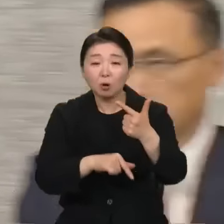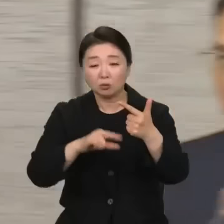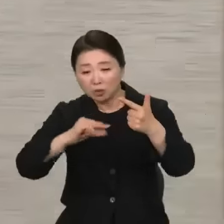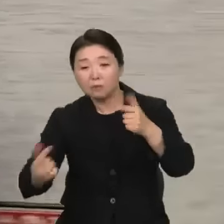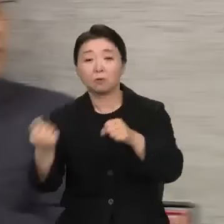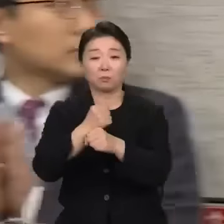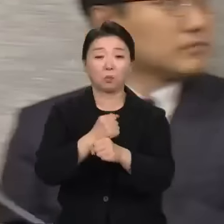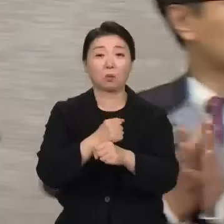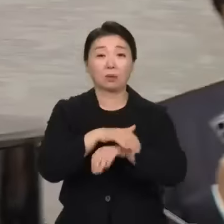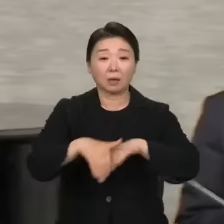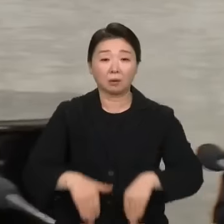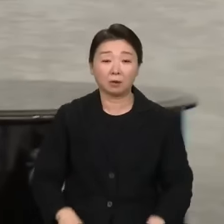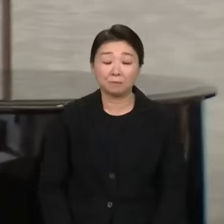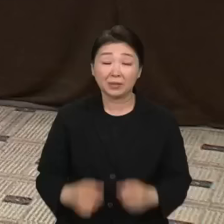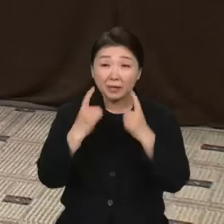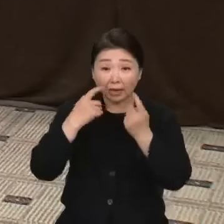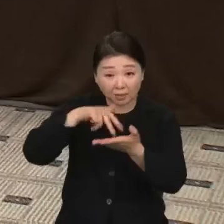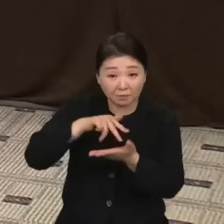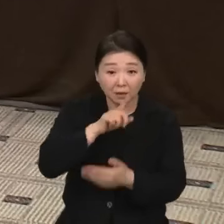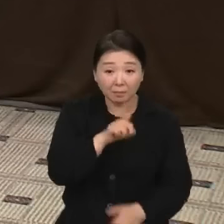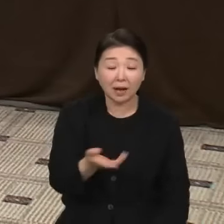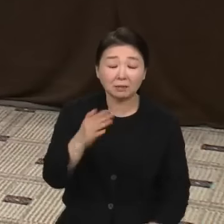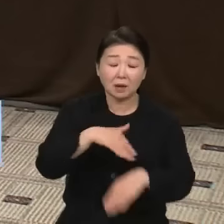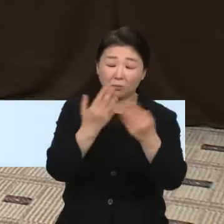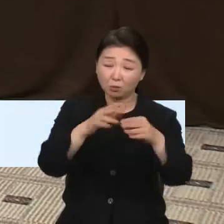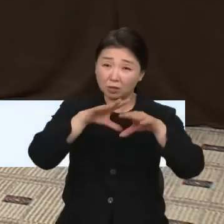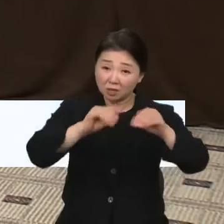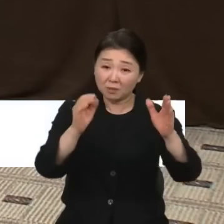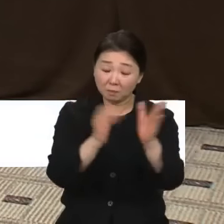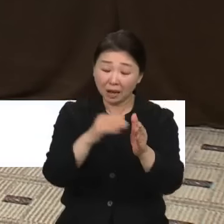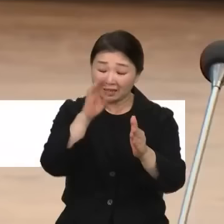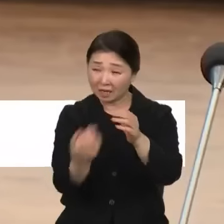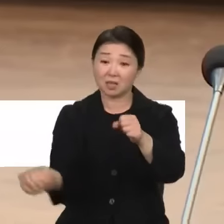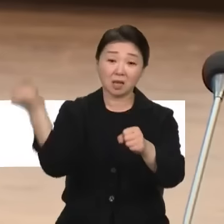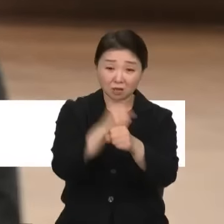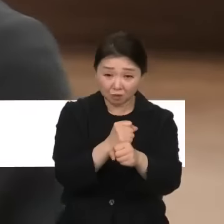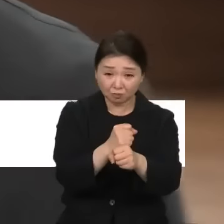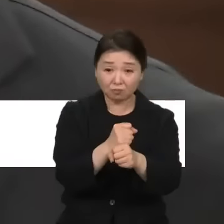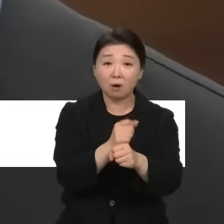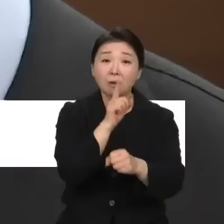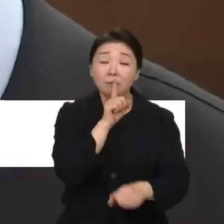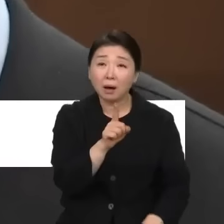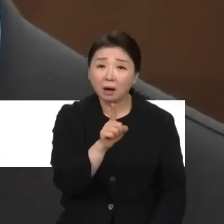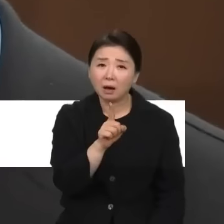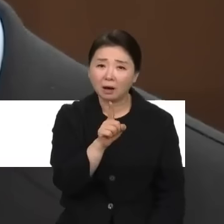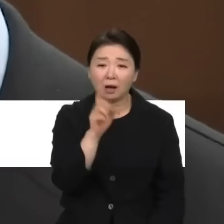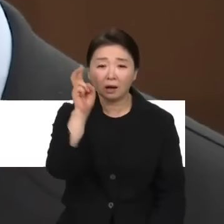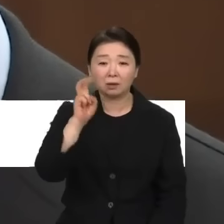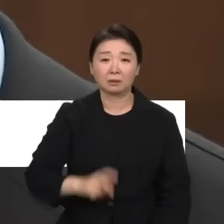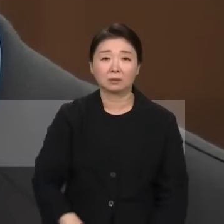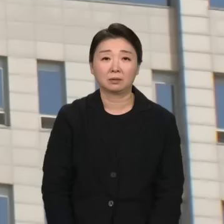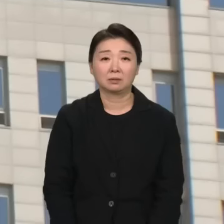이 원장이 사견임을 전제했지만 전면 금지된 공매도를 조만간 일부 재개할 수 있다는 의미로